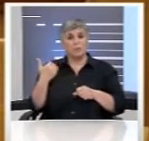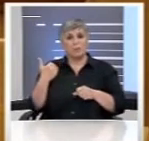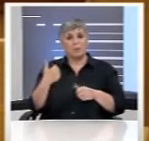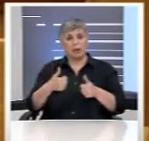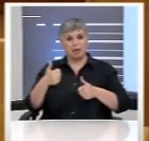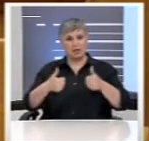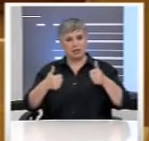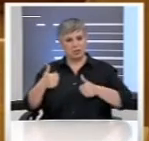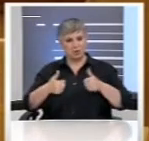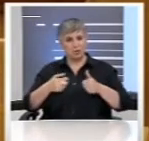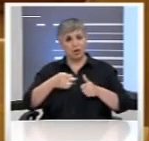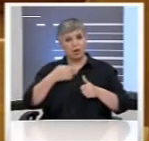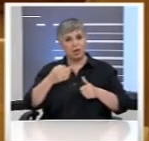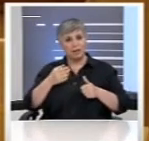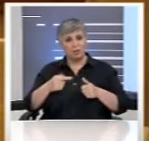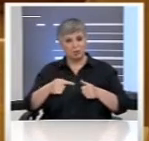και μέχρι το τέλος του προγράμματος,